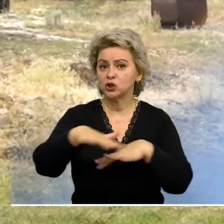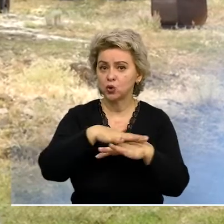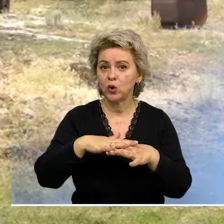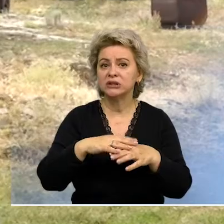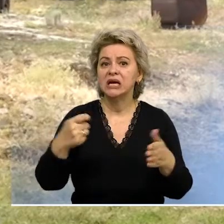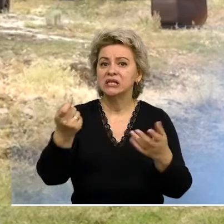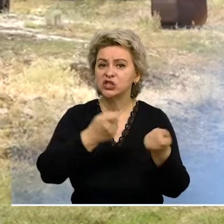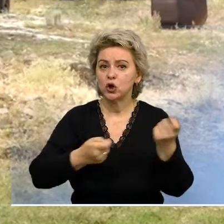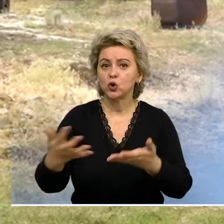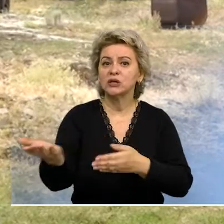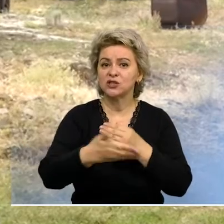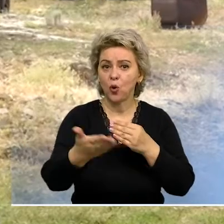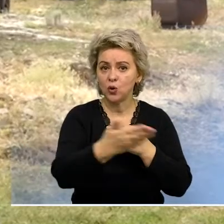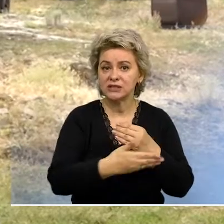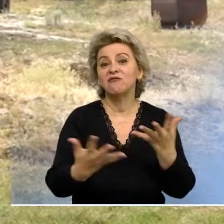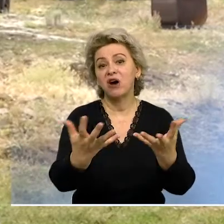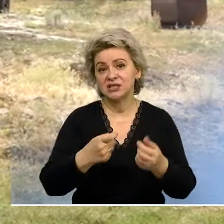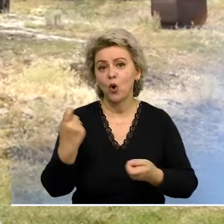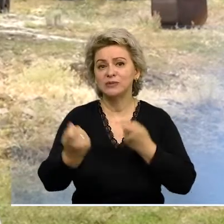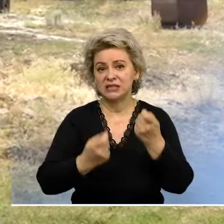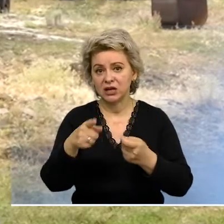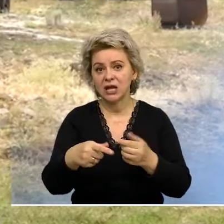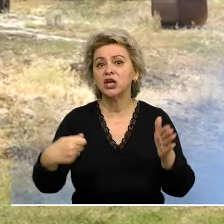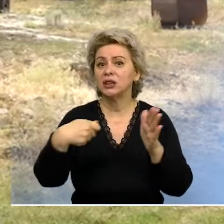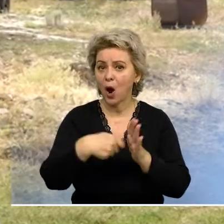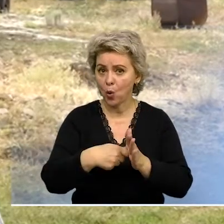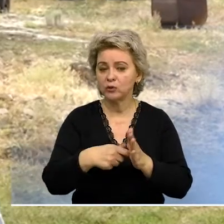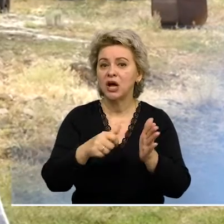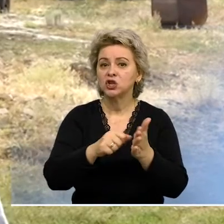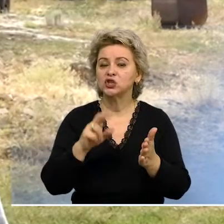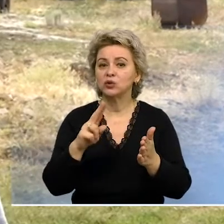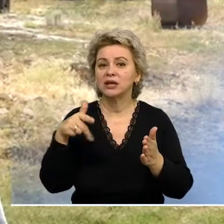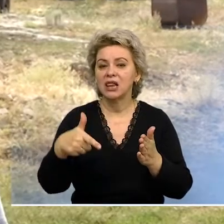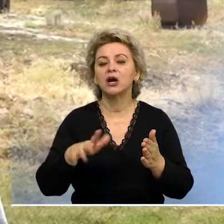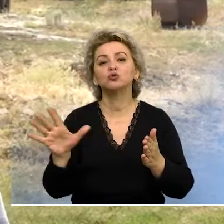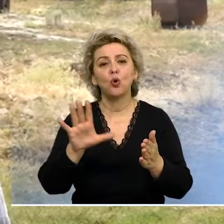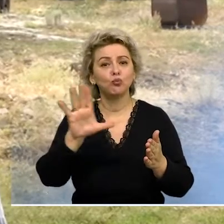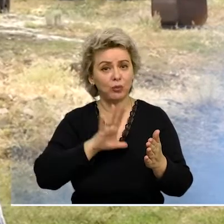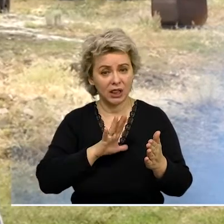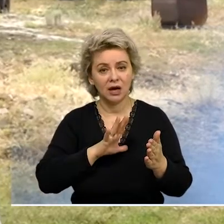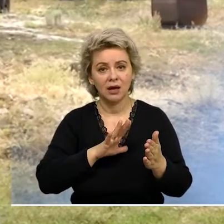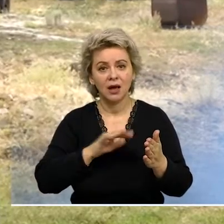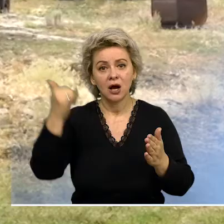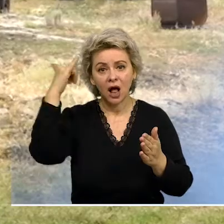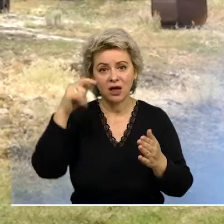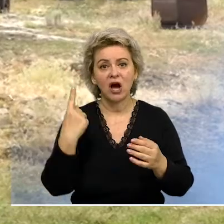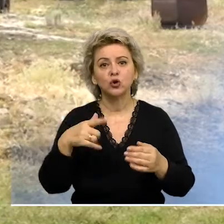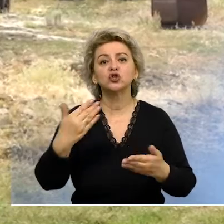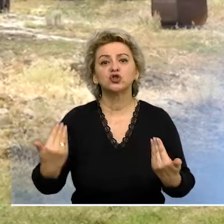вот пасутся скот, зерно скосят, возьмем зерна и надкорм. 600 килограмм, чтобы